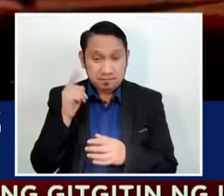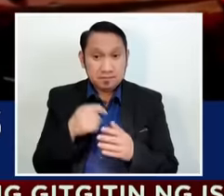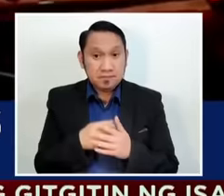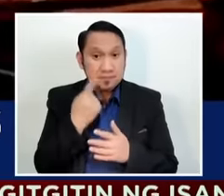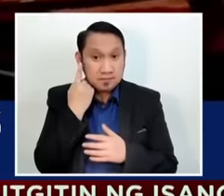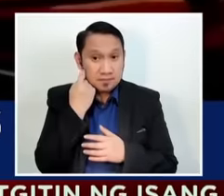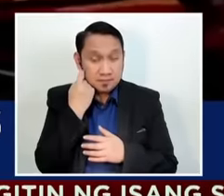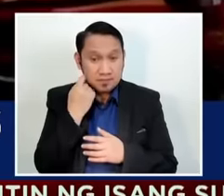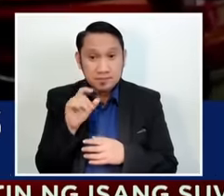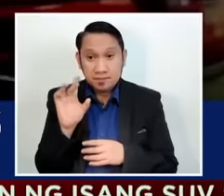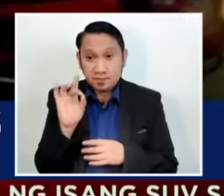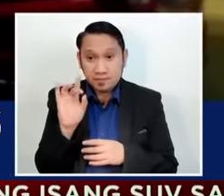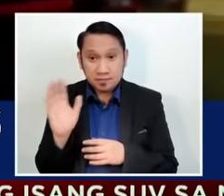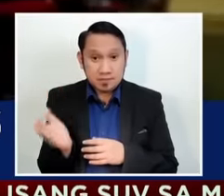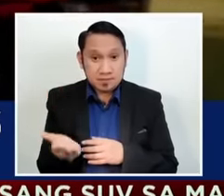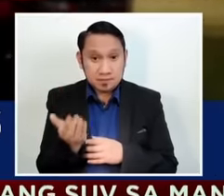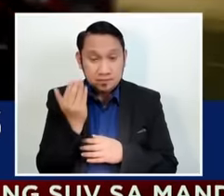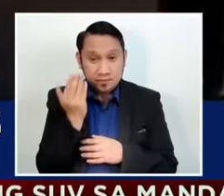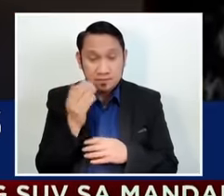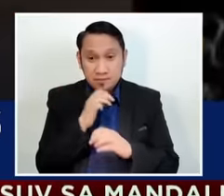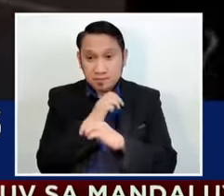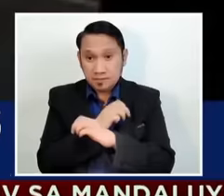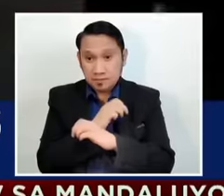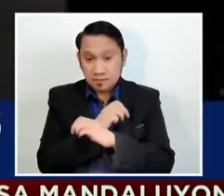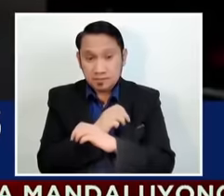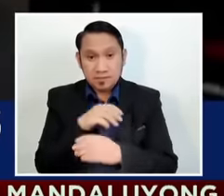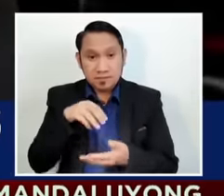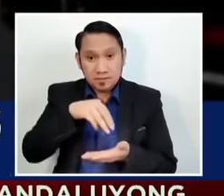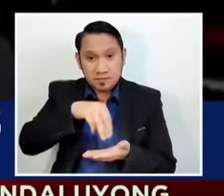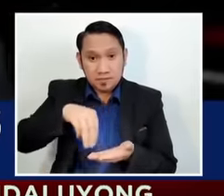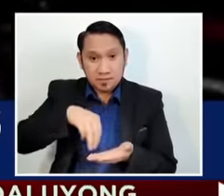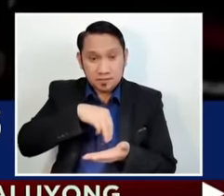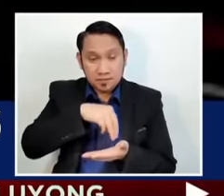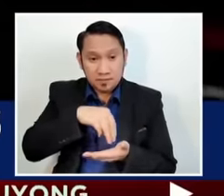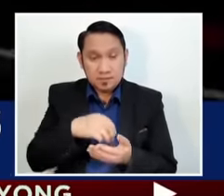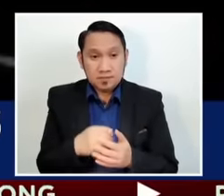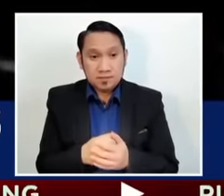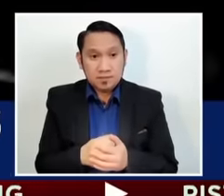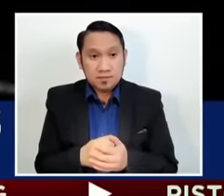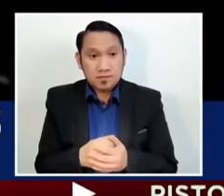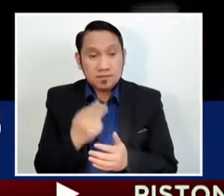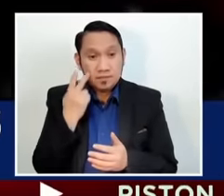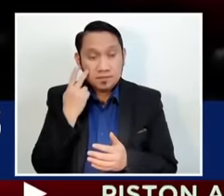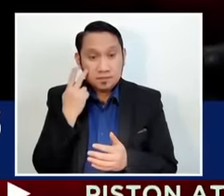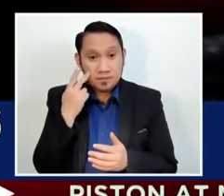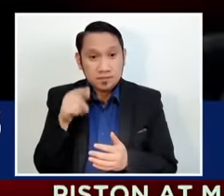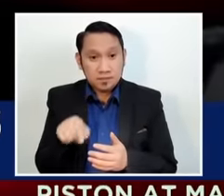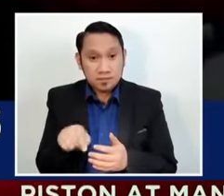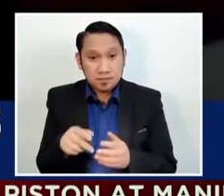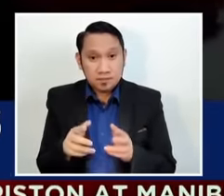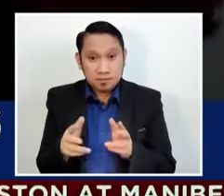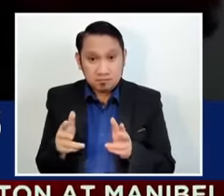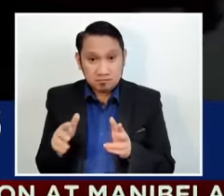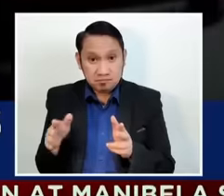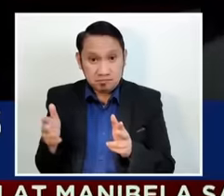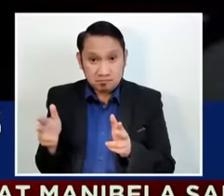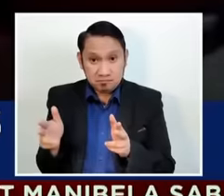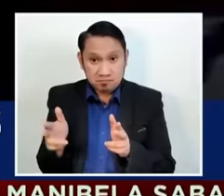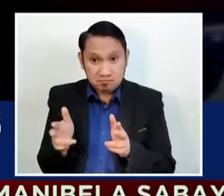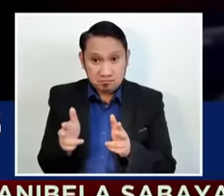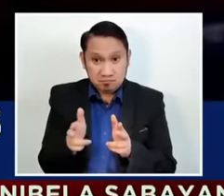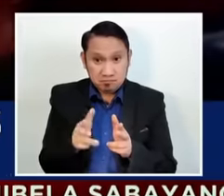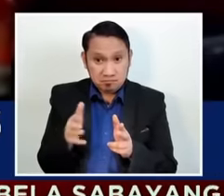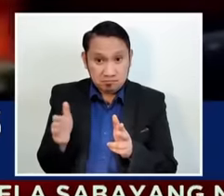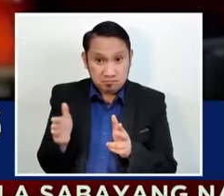alas 8 ng umaga sa EDSA Mandaluyong. Kita ang SUV sa kanan na unti-unting dumidikit sa motorsiklo